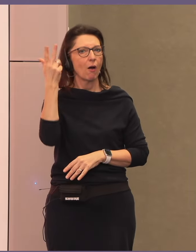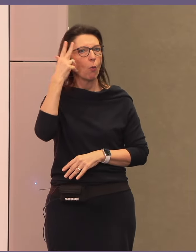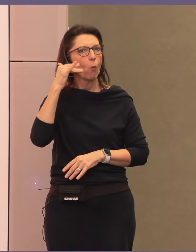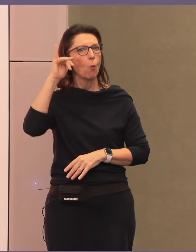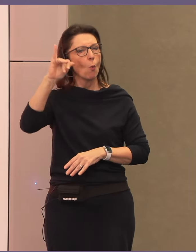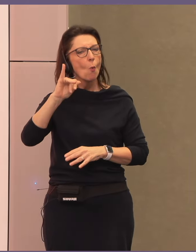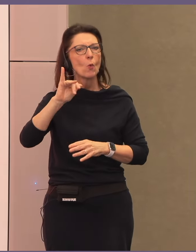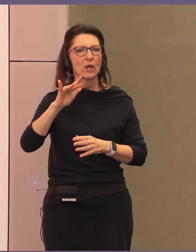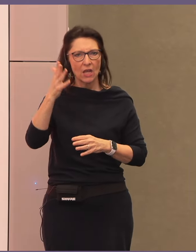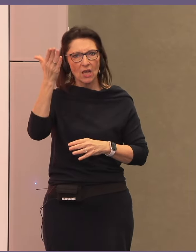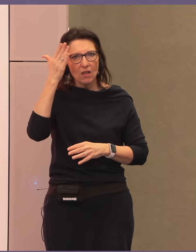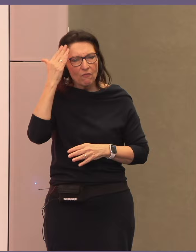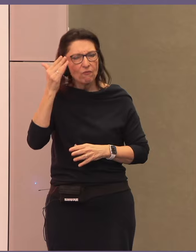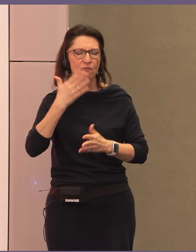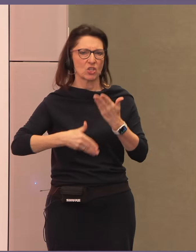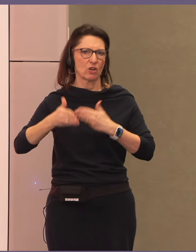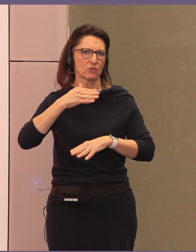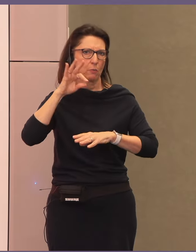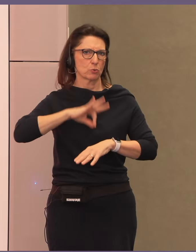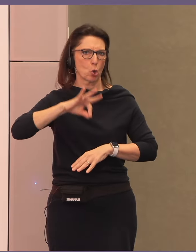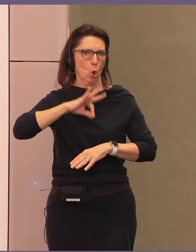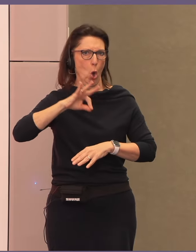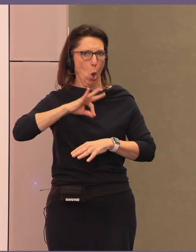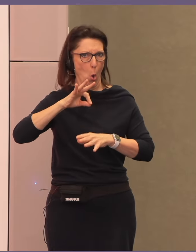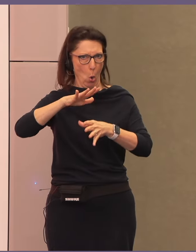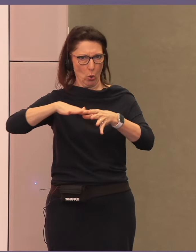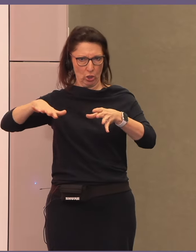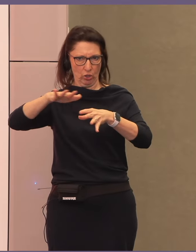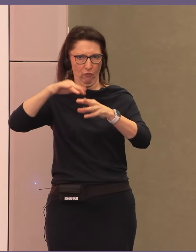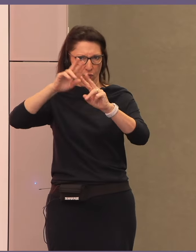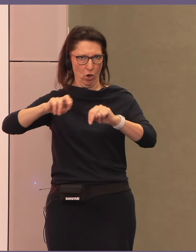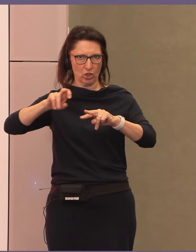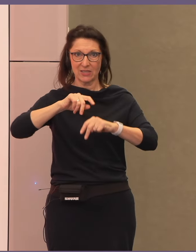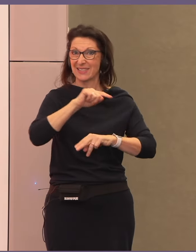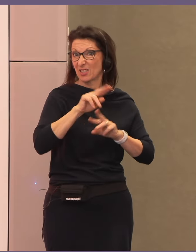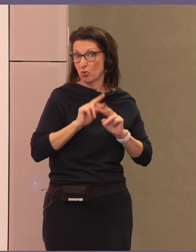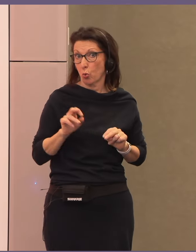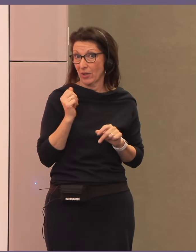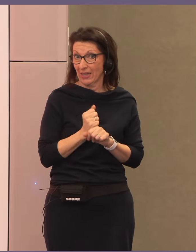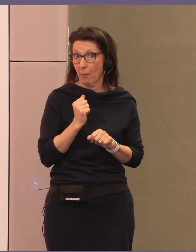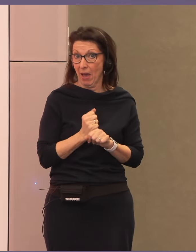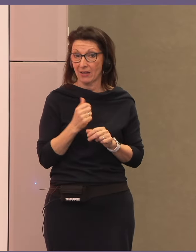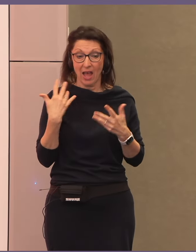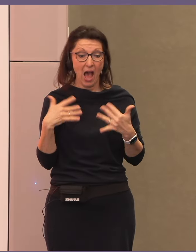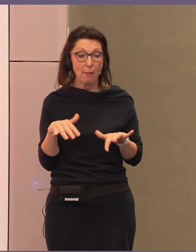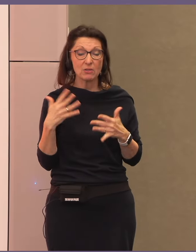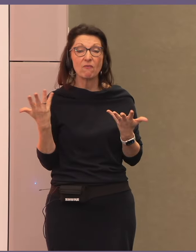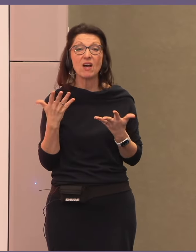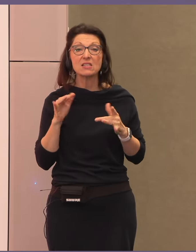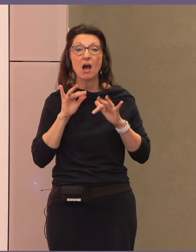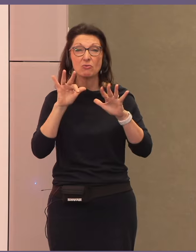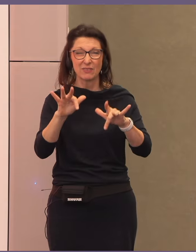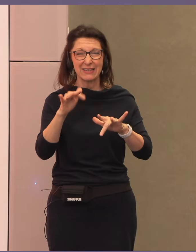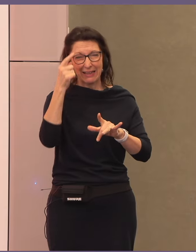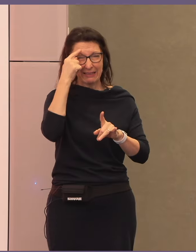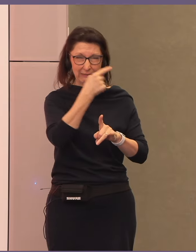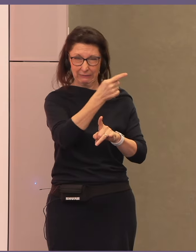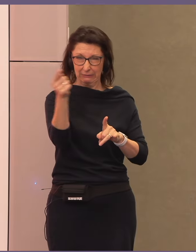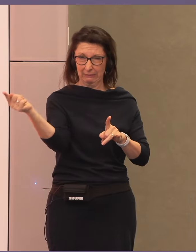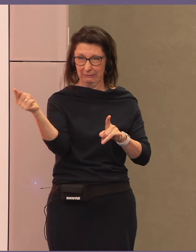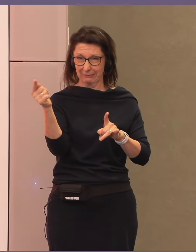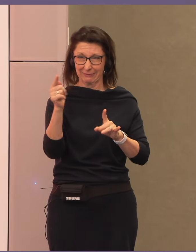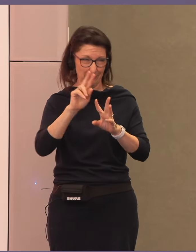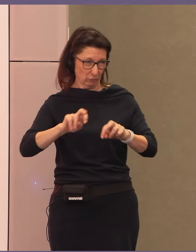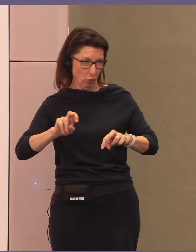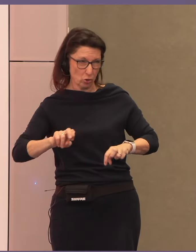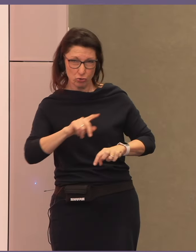wirtschaftspsychologischen Forschung Stelle in einem Team eine herausragende Studie über die Auswirkungen von Arbeitslosigkeit durch. Ich denke, Sie kennen die Studie. Jahodas